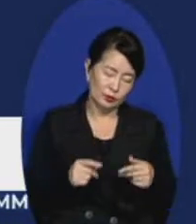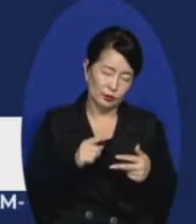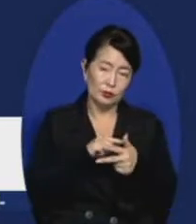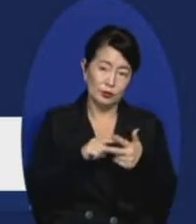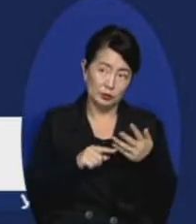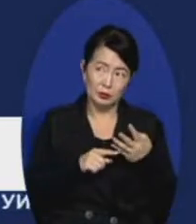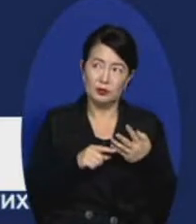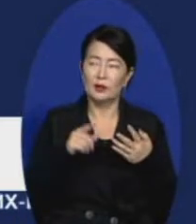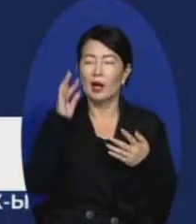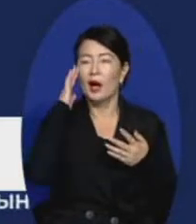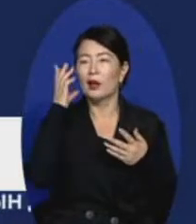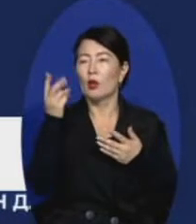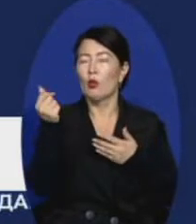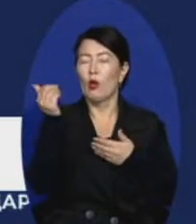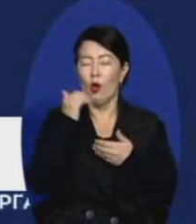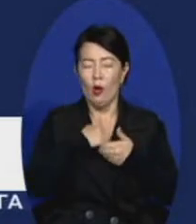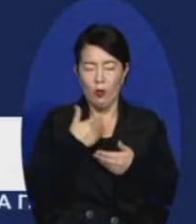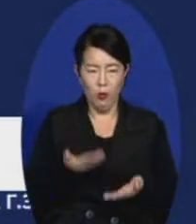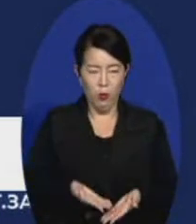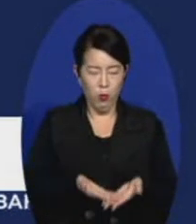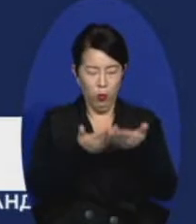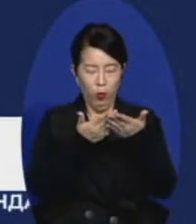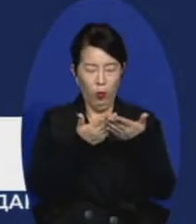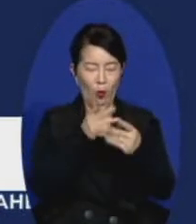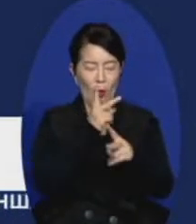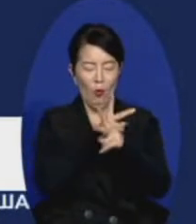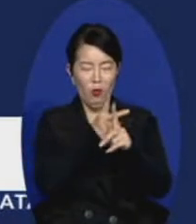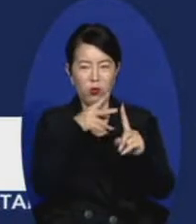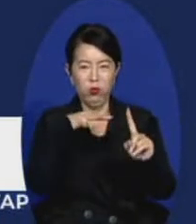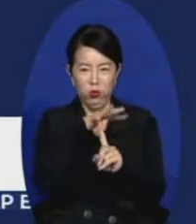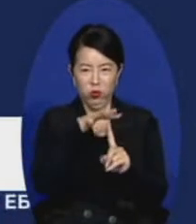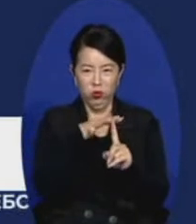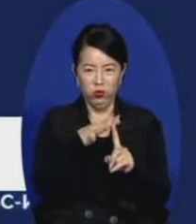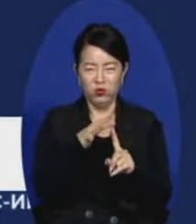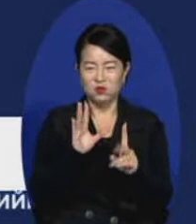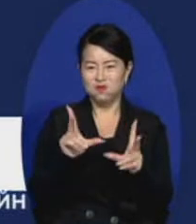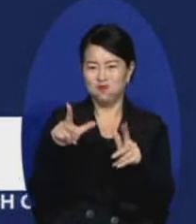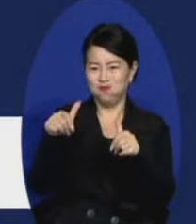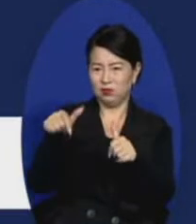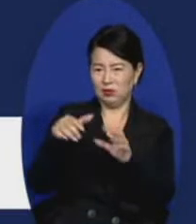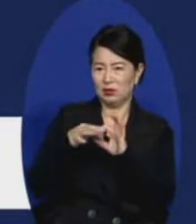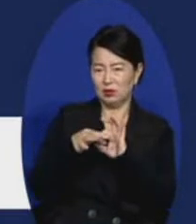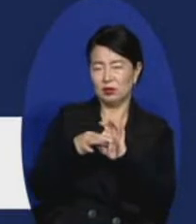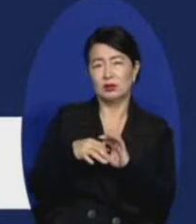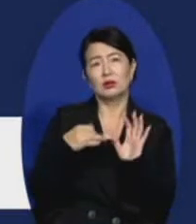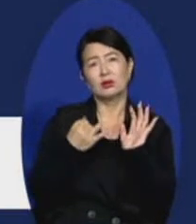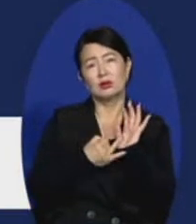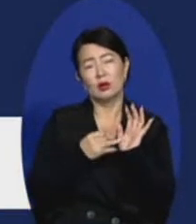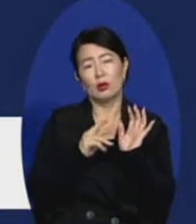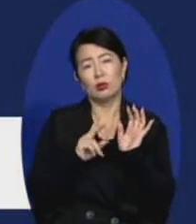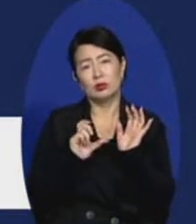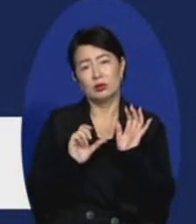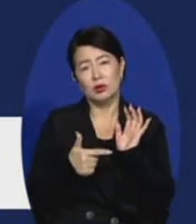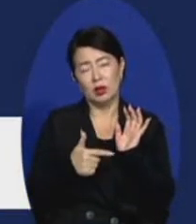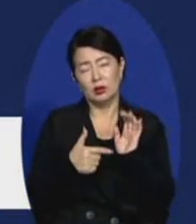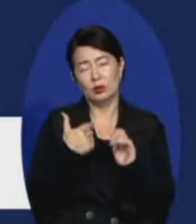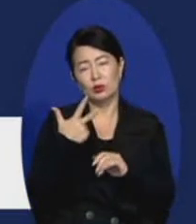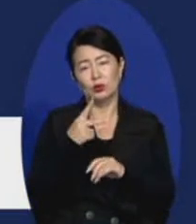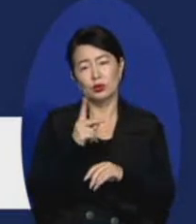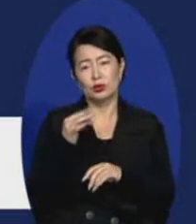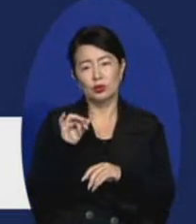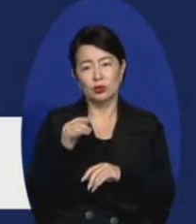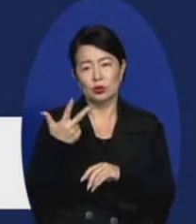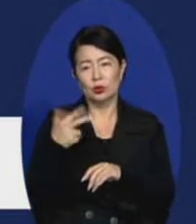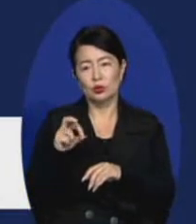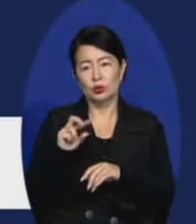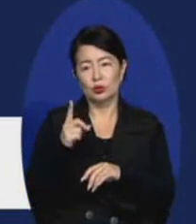Харин одоо гадаадын шууд хөрөнгө оруулалтыг дэмжсэн эрхцүү орчныг боловсронгуй болгохын тулд 7 бүлэг 30 зүйлтэй хөрөнгө оруулалтын